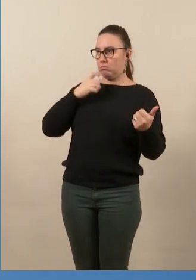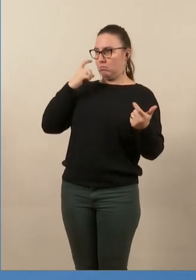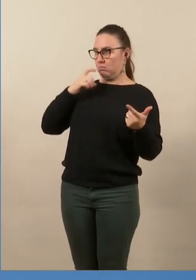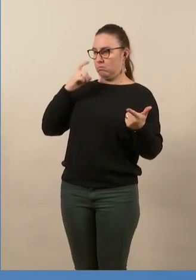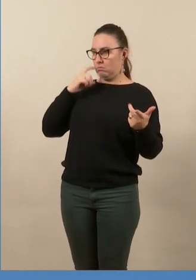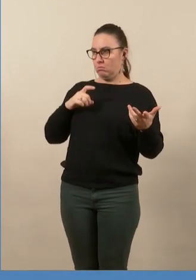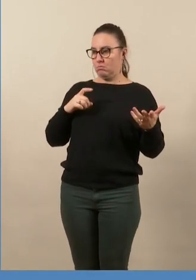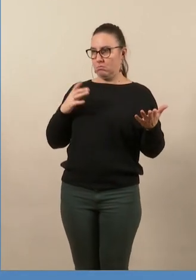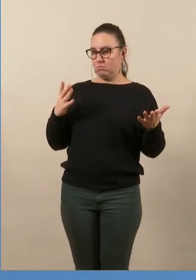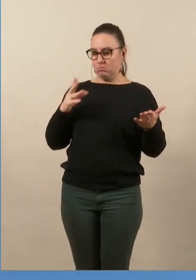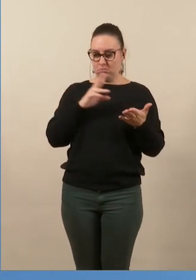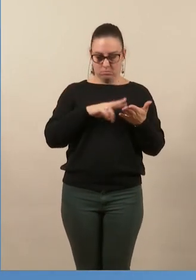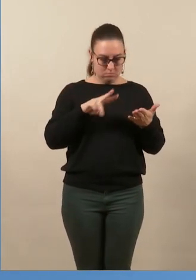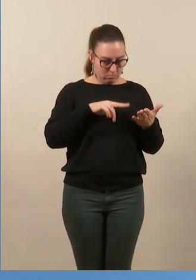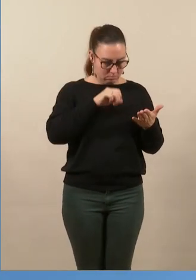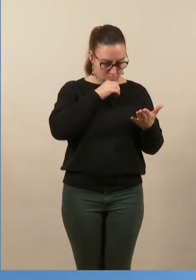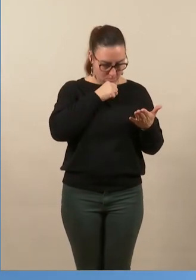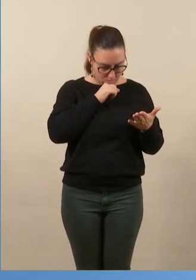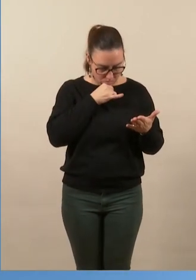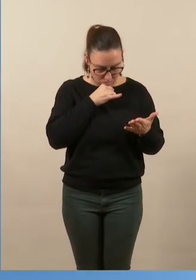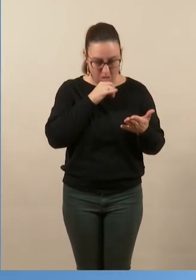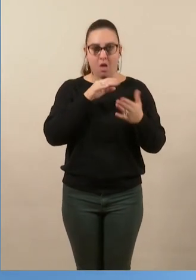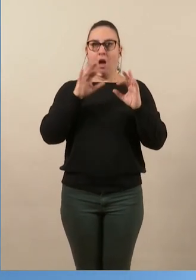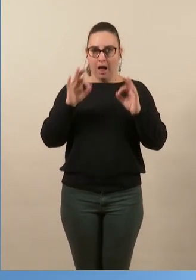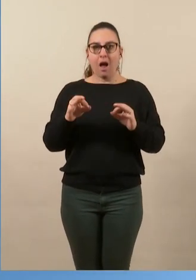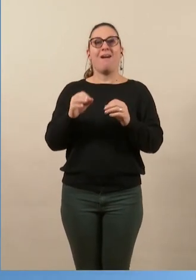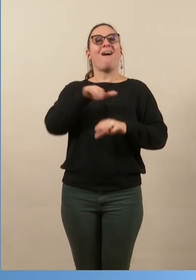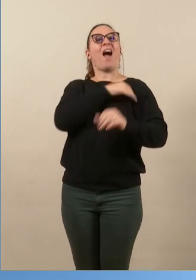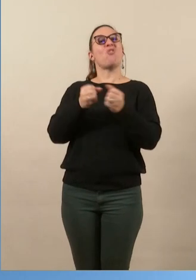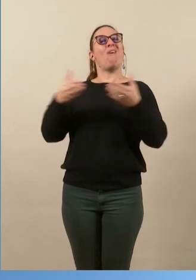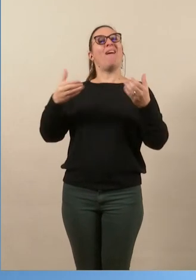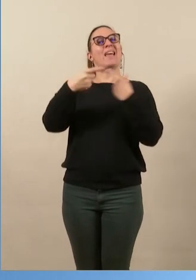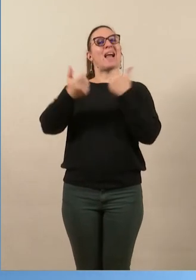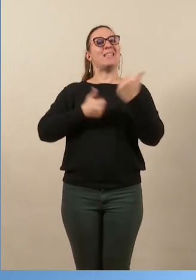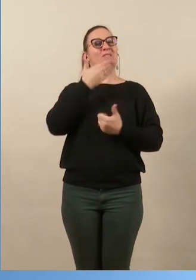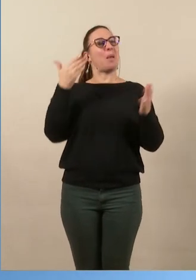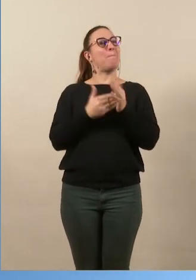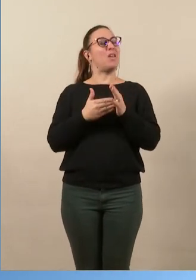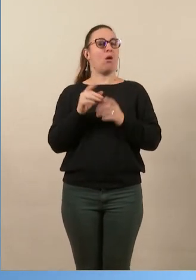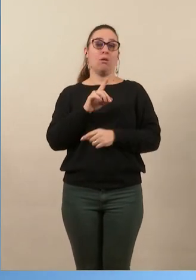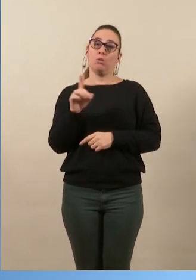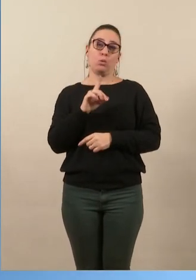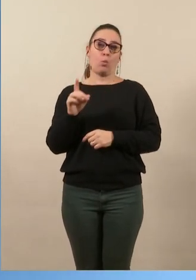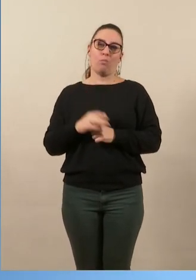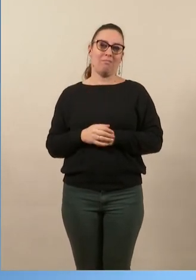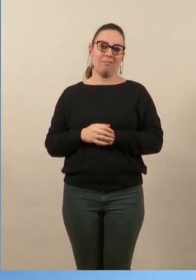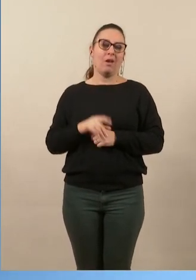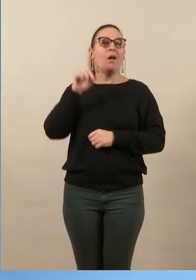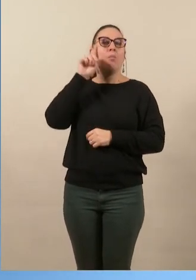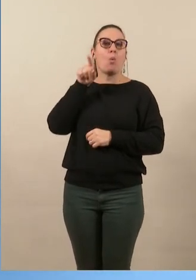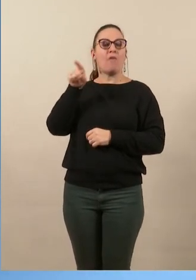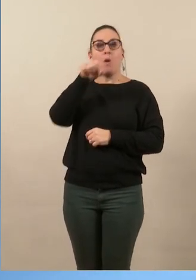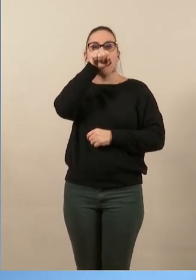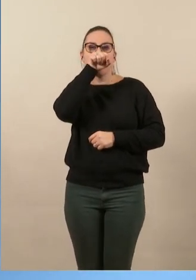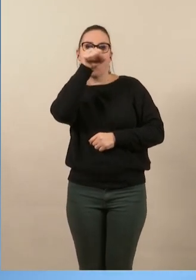plus bien que plus d'agent ne ne signifie pas un meilleur service rendu car vous avez beau être fan de